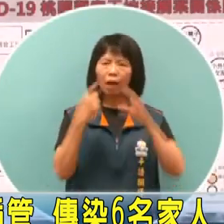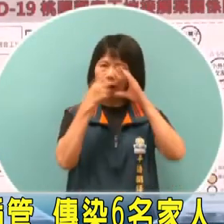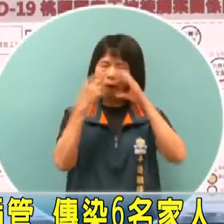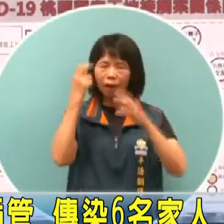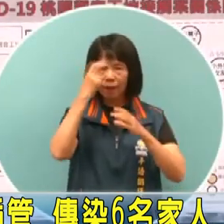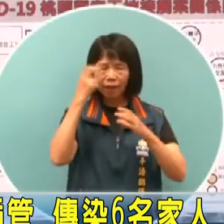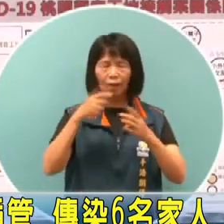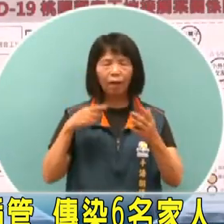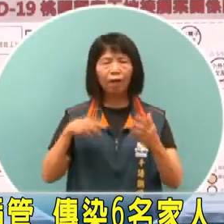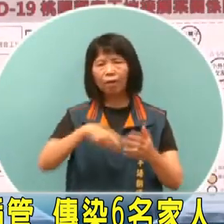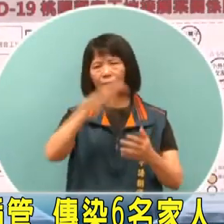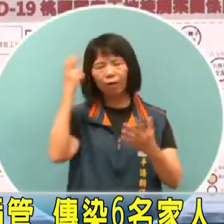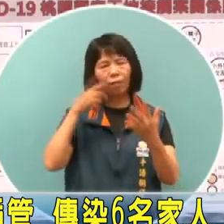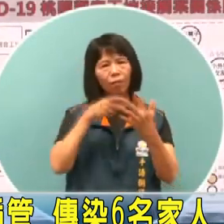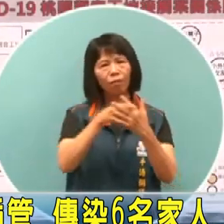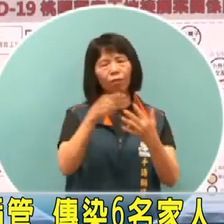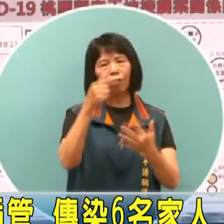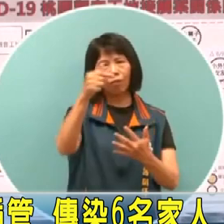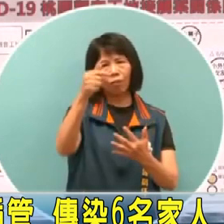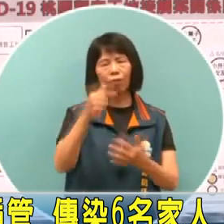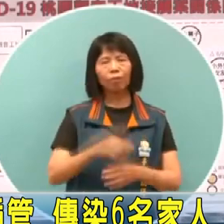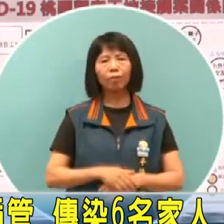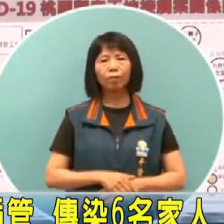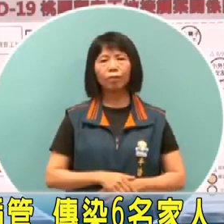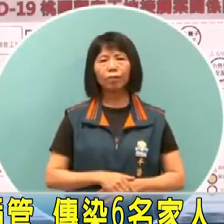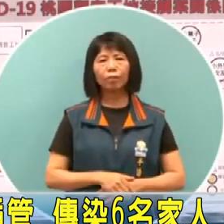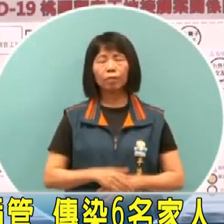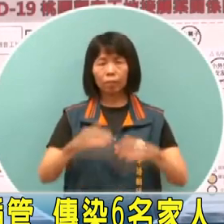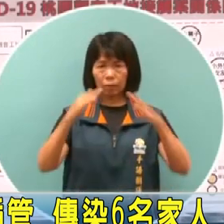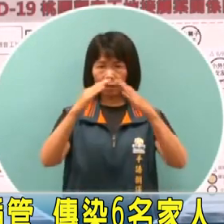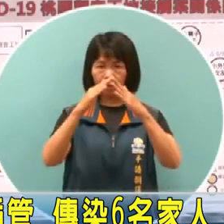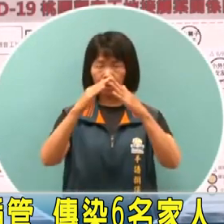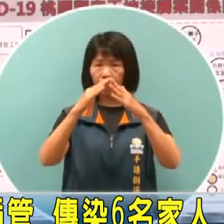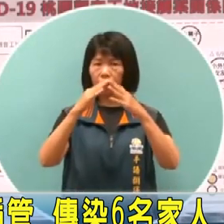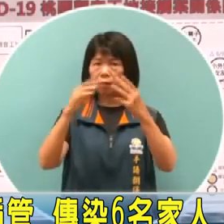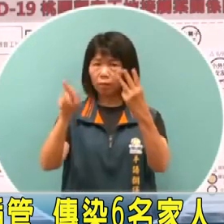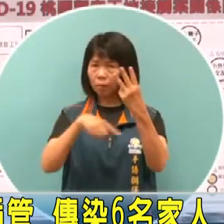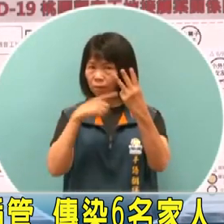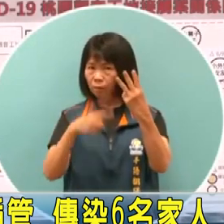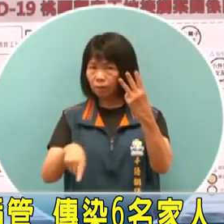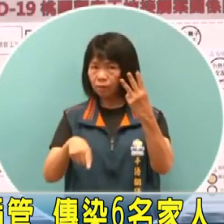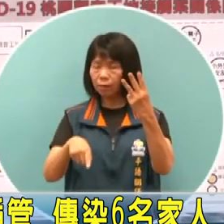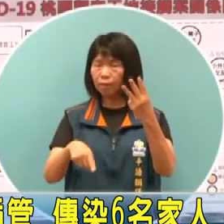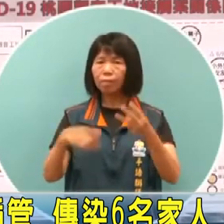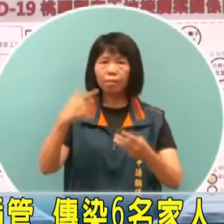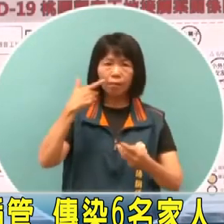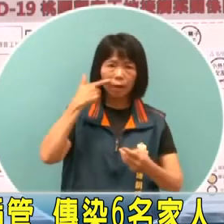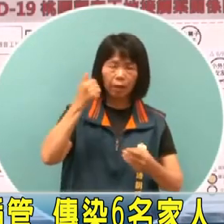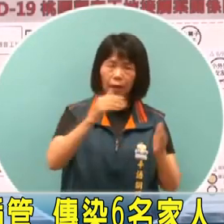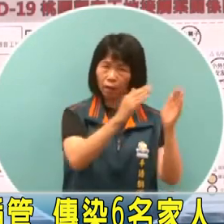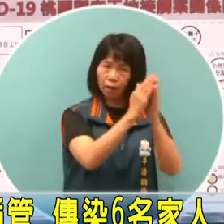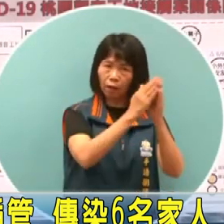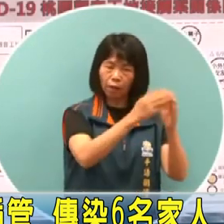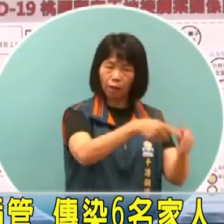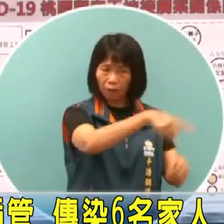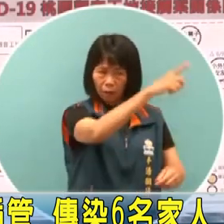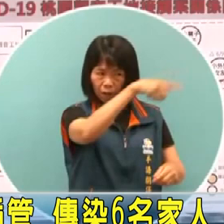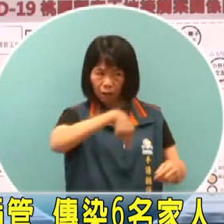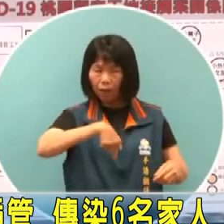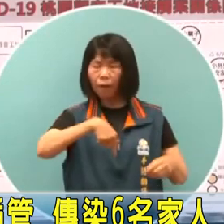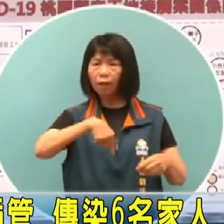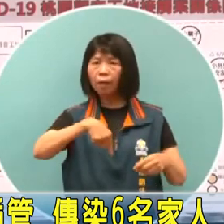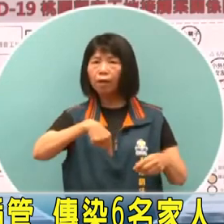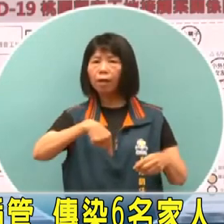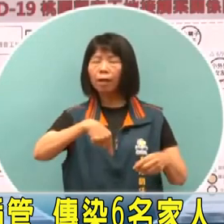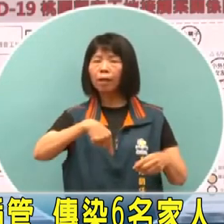太儿子也一起裁剪确诊之后，因为太太回娘家照顾失智的父亲匡烈裁剪